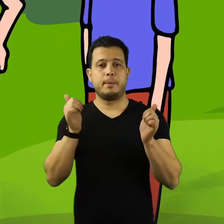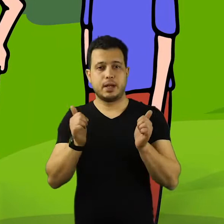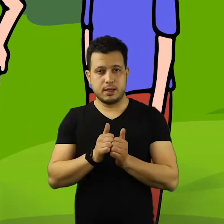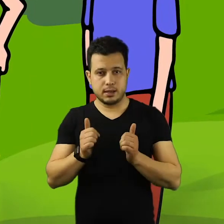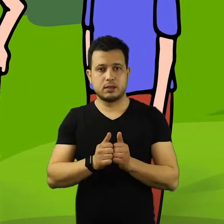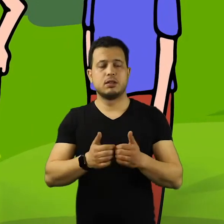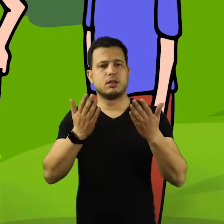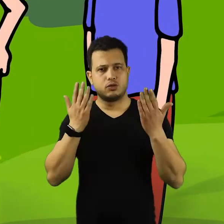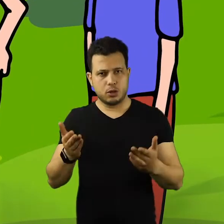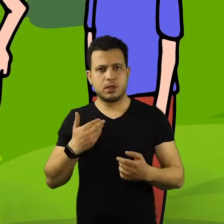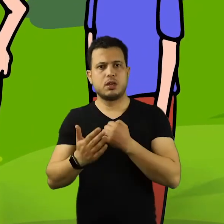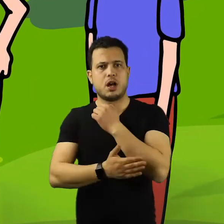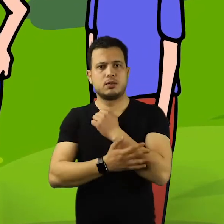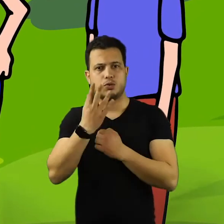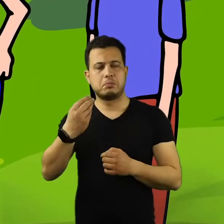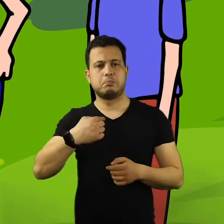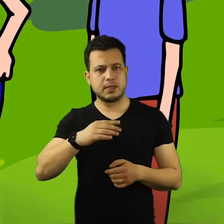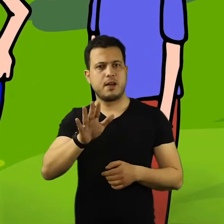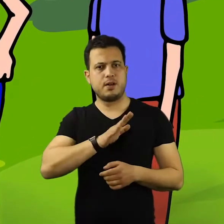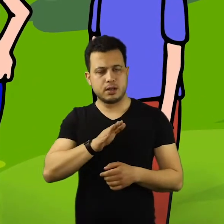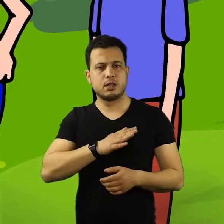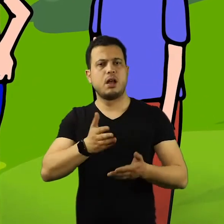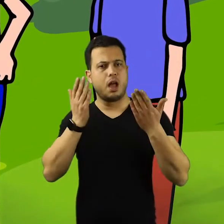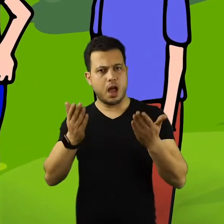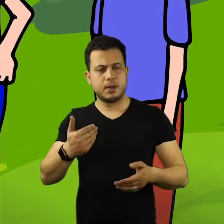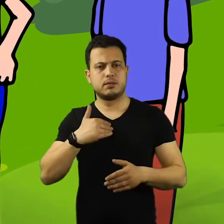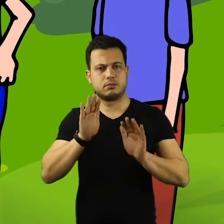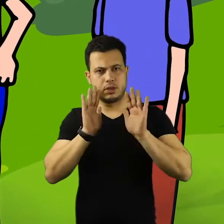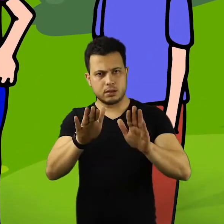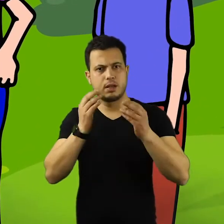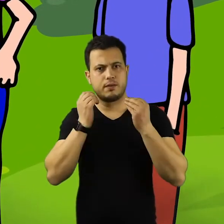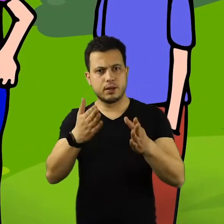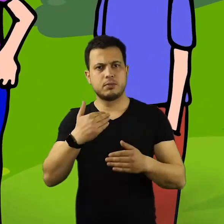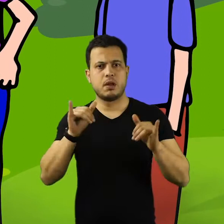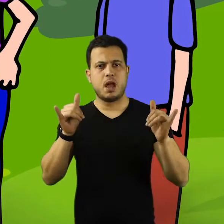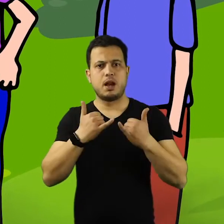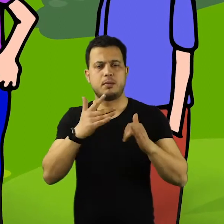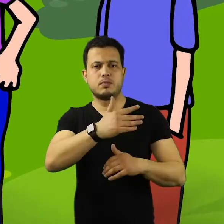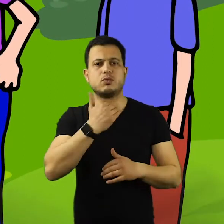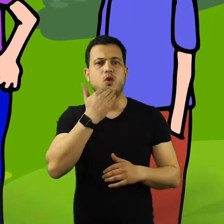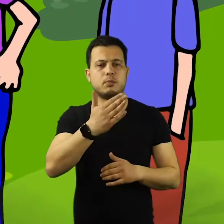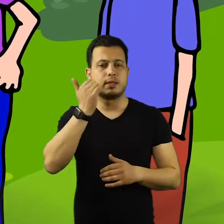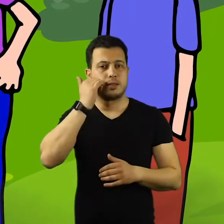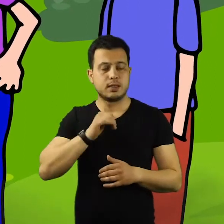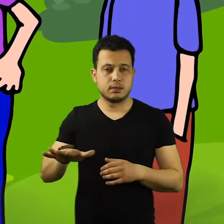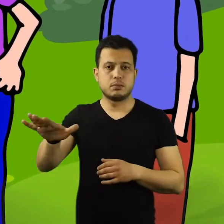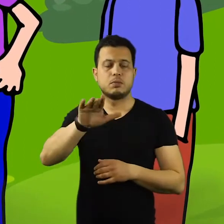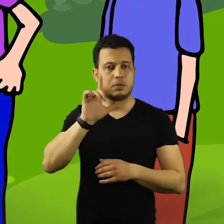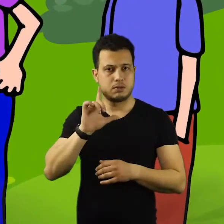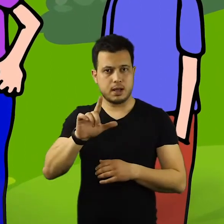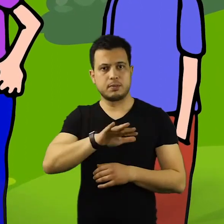Tabii ki yardım edeceğiz Biz de varız Elbette Zaten bu durumda eğlenemeyiz ki Haydi Hep birlikte